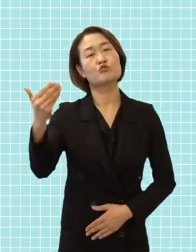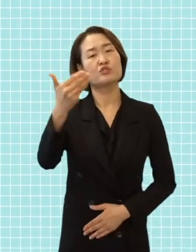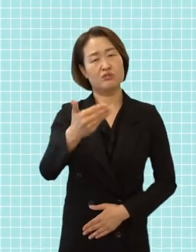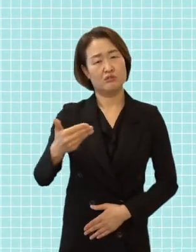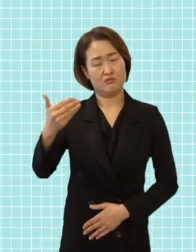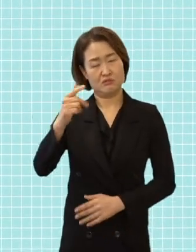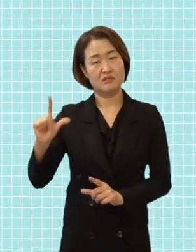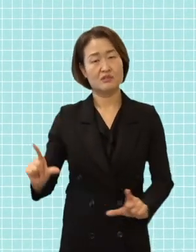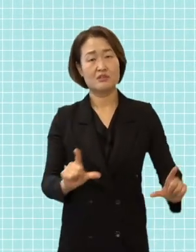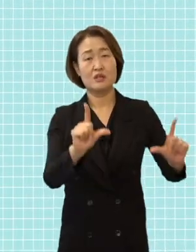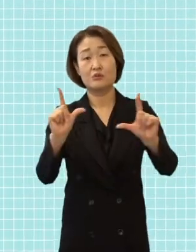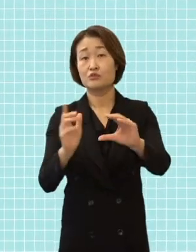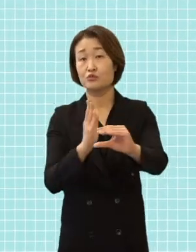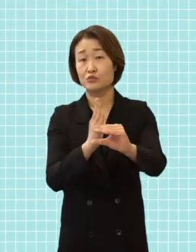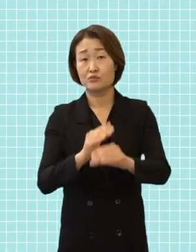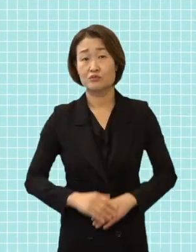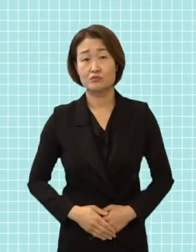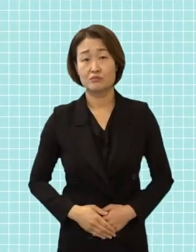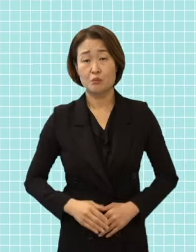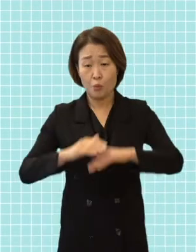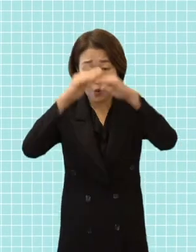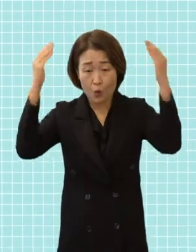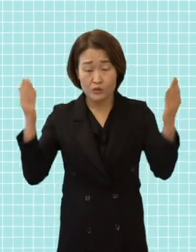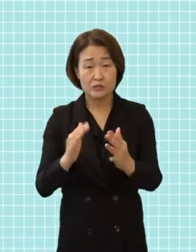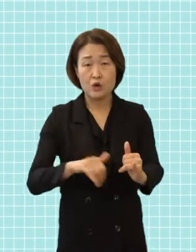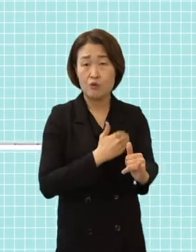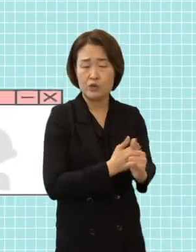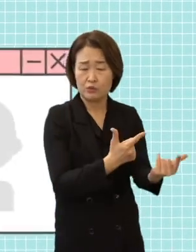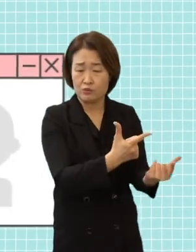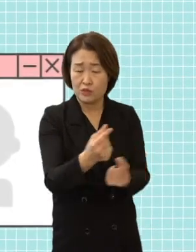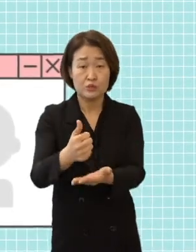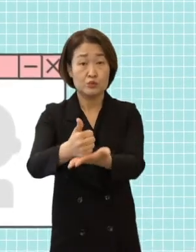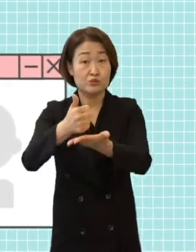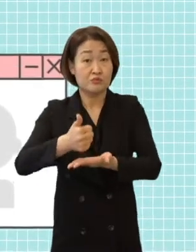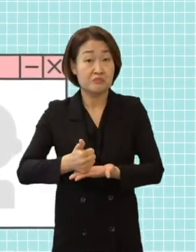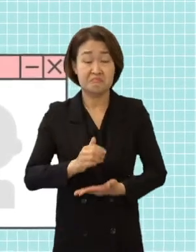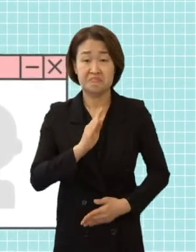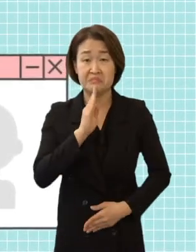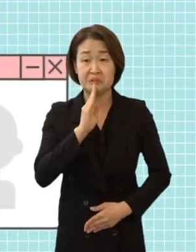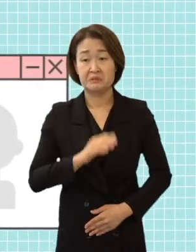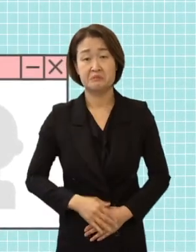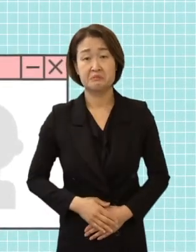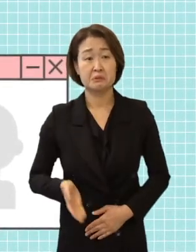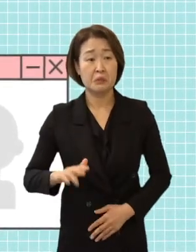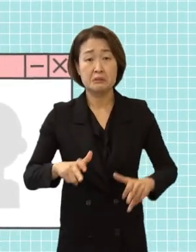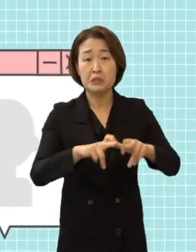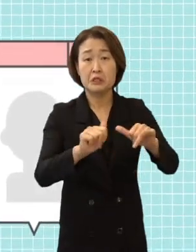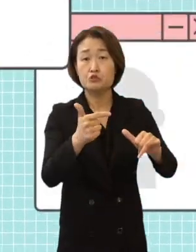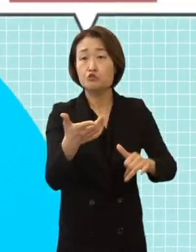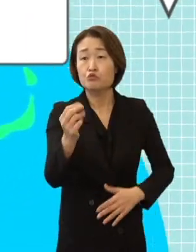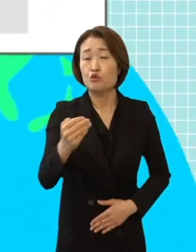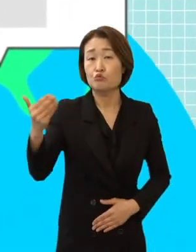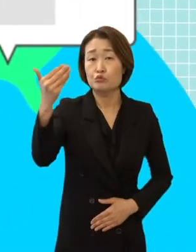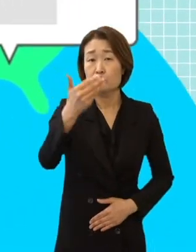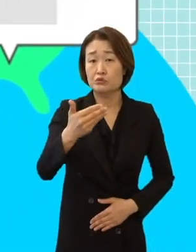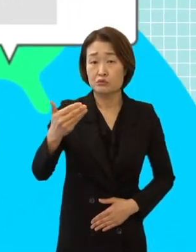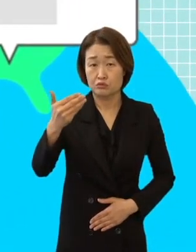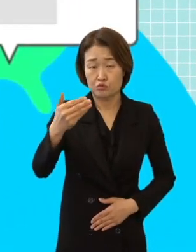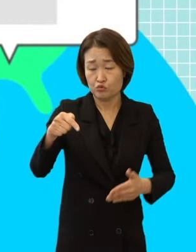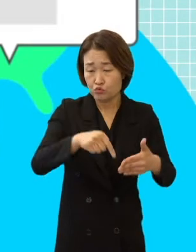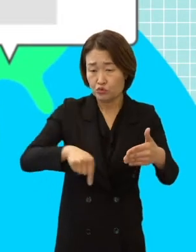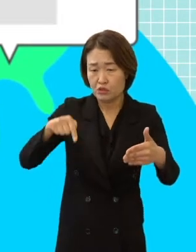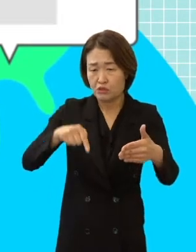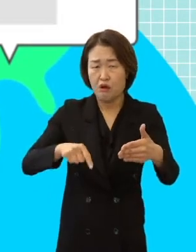살고 있습니다. 세상 모든 사람들의 권리는 똑같이 존중되어야 하지만 6억 9천만 장애인 중 많은